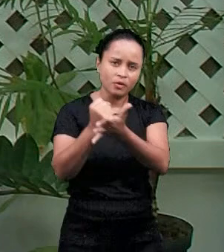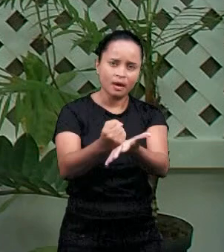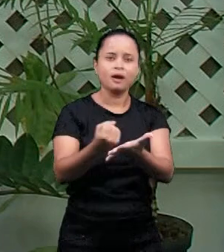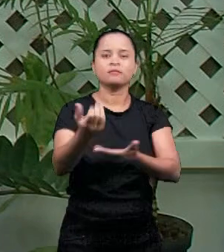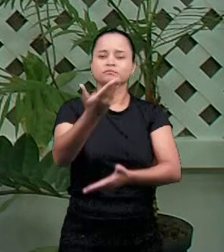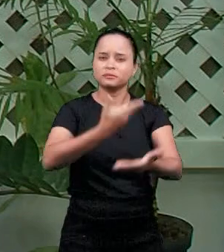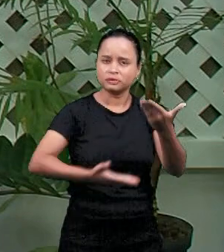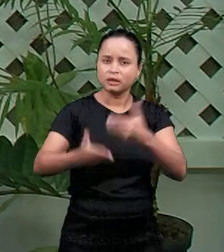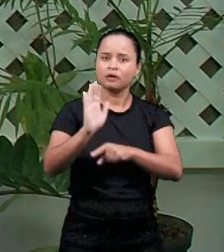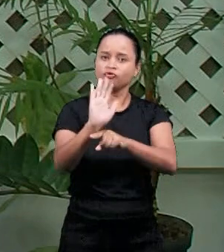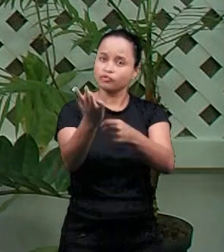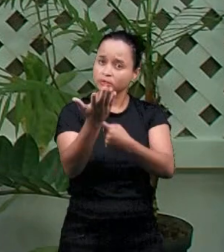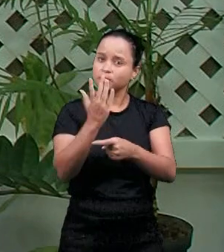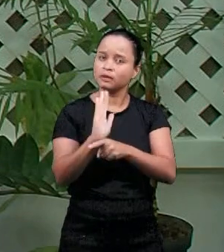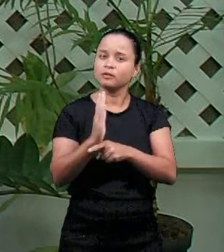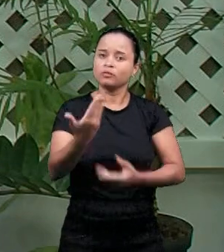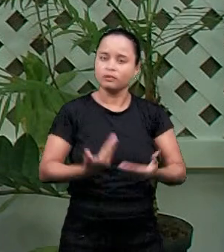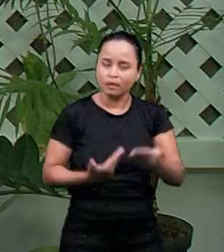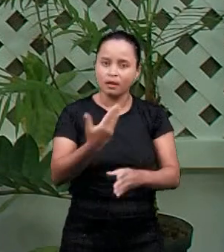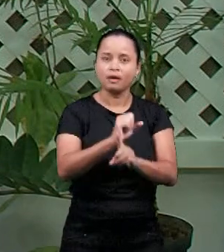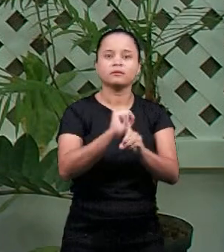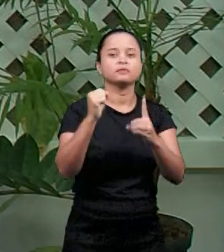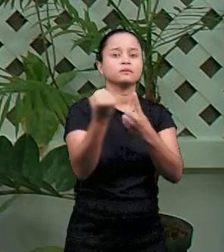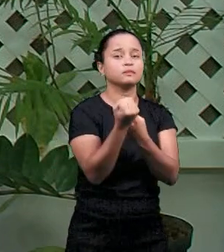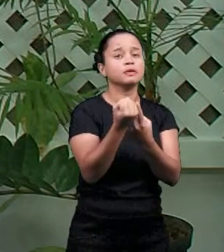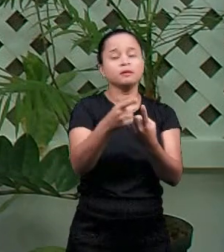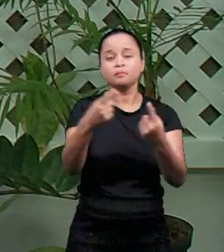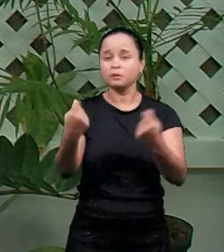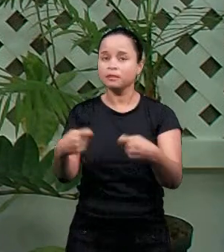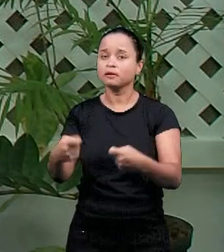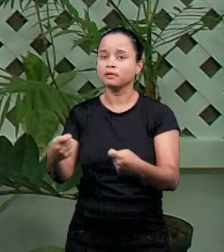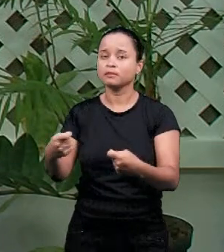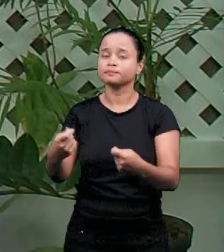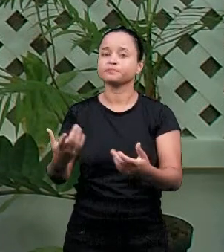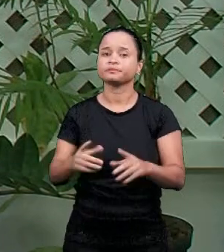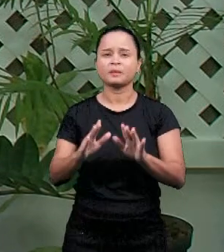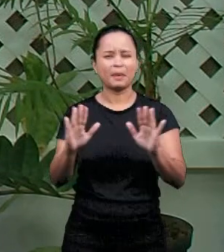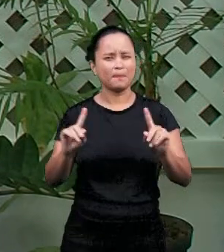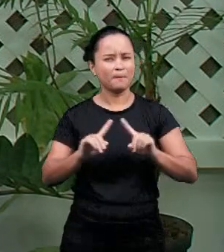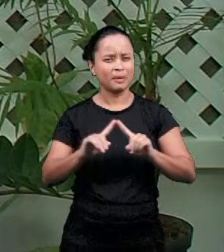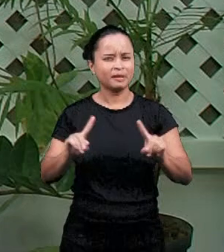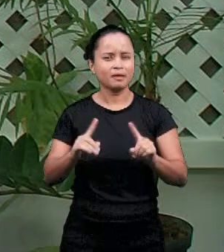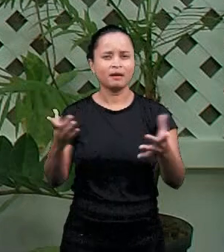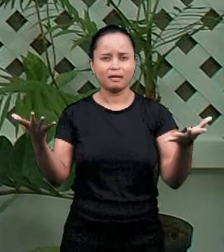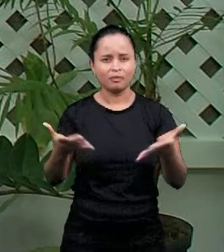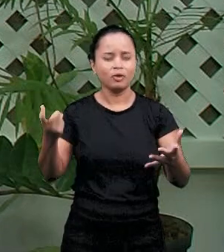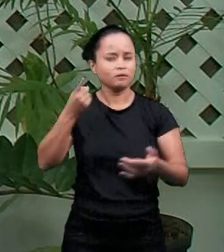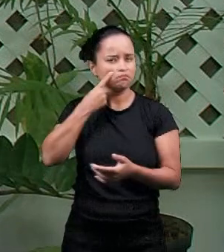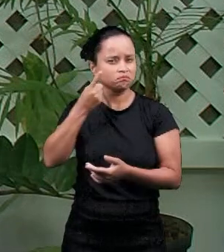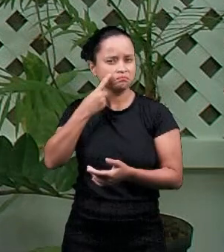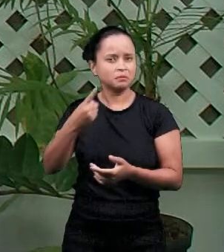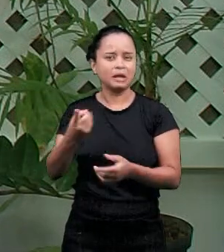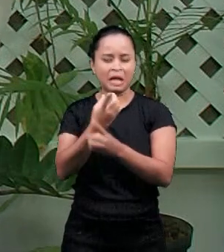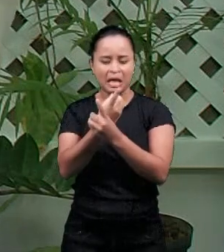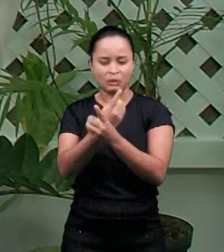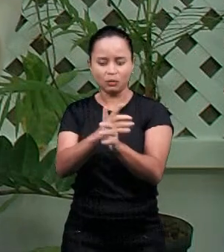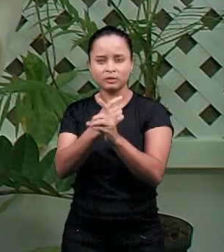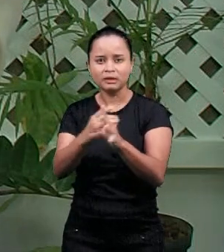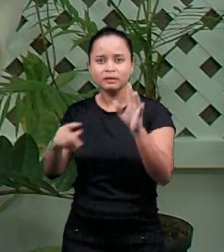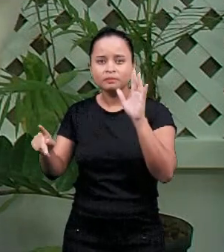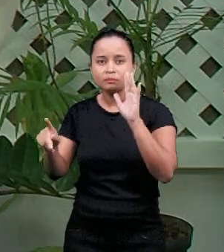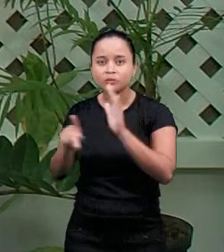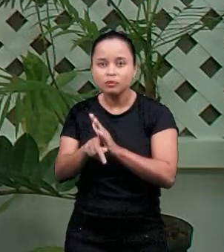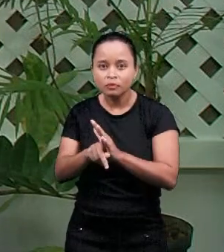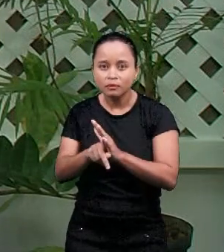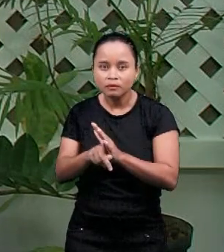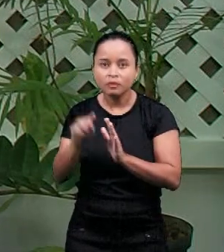d'autres qui sont à côté de nous, qui nécessitent. Mais voyez bien, mais la doctrine de l'Antichrist, c'est celle-là. Quand Jésus dit, je suis l'eau de la vie,